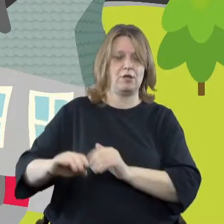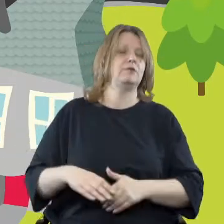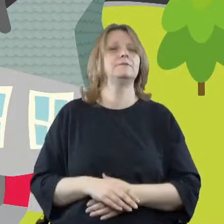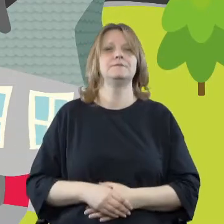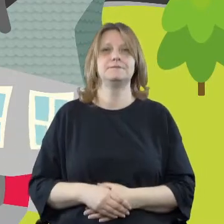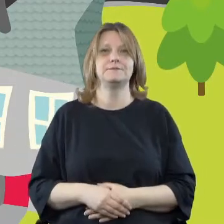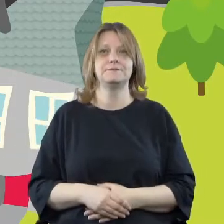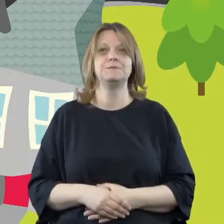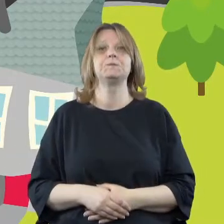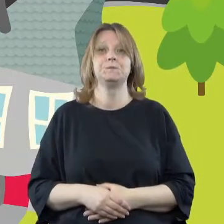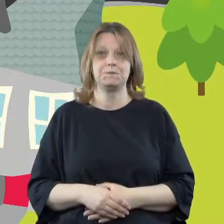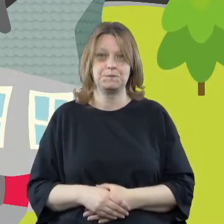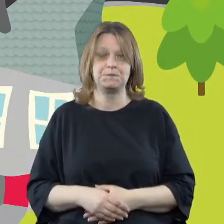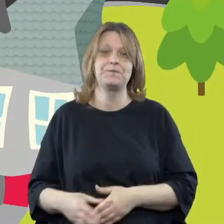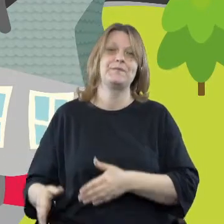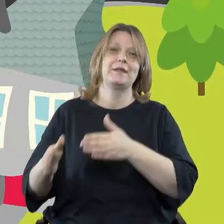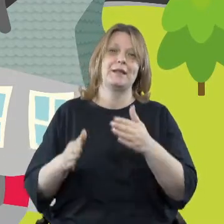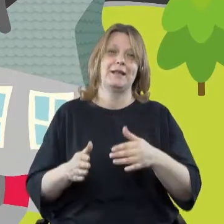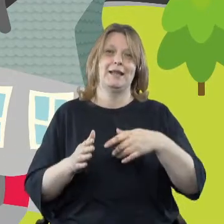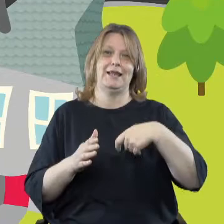Dobrze, to idziemy dalej z prezentacją.